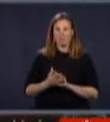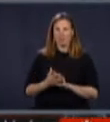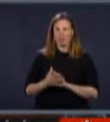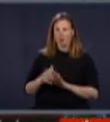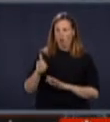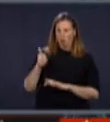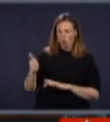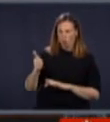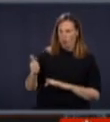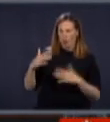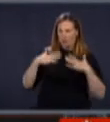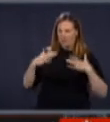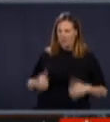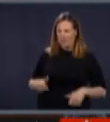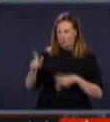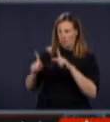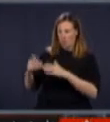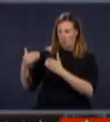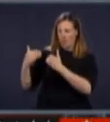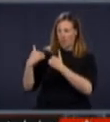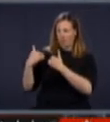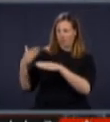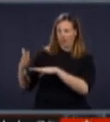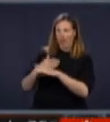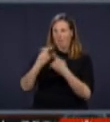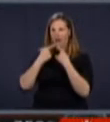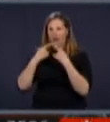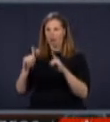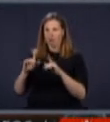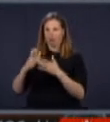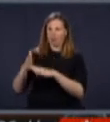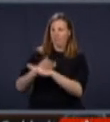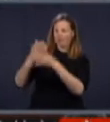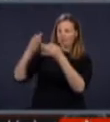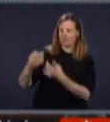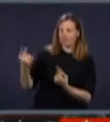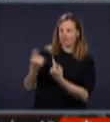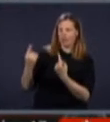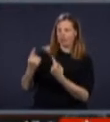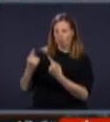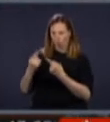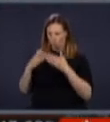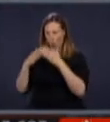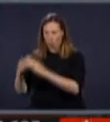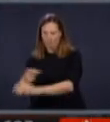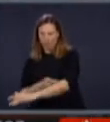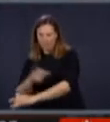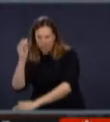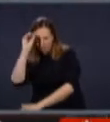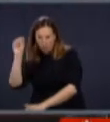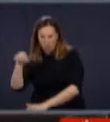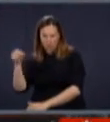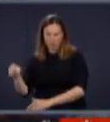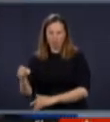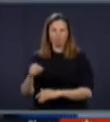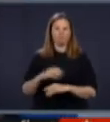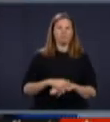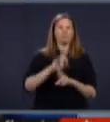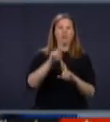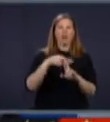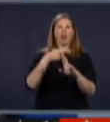pédiatres à la santé publique avant de décider des choses, notamment pour la réouverture des écoles? Écoutez,